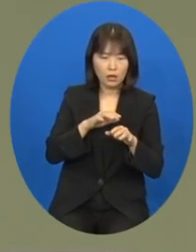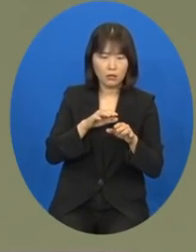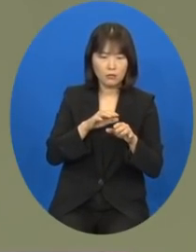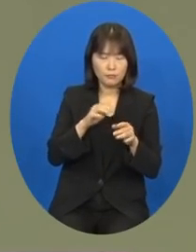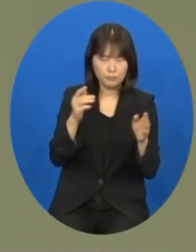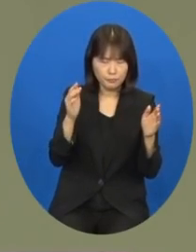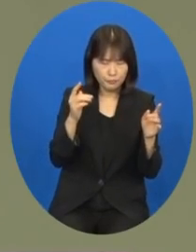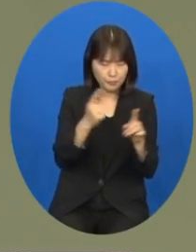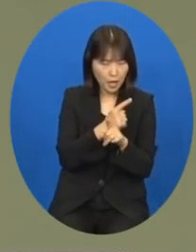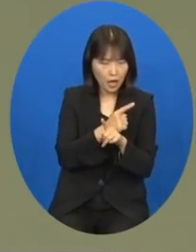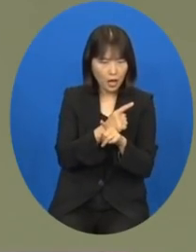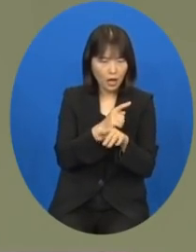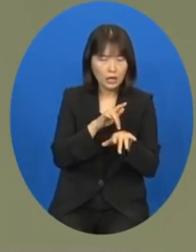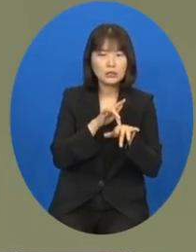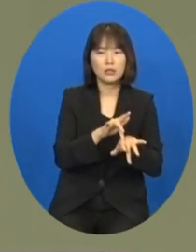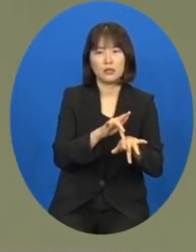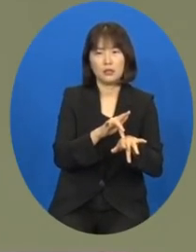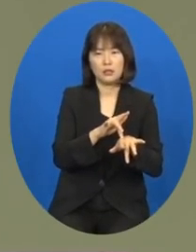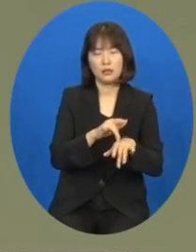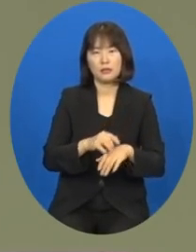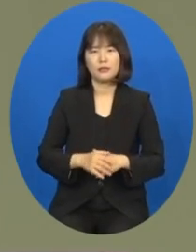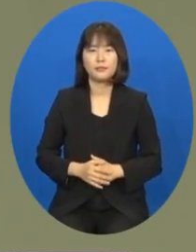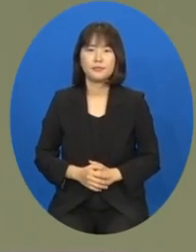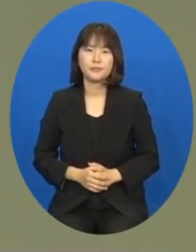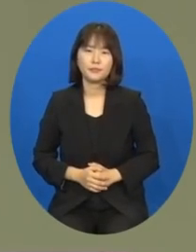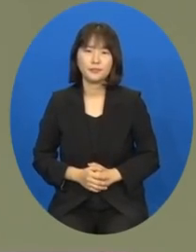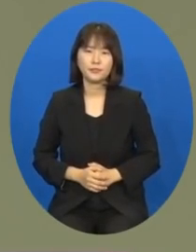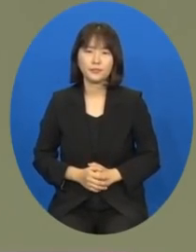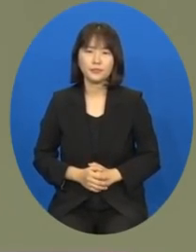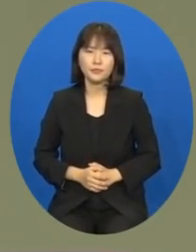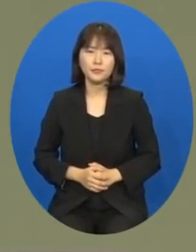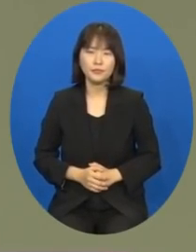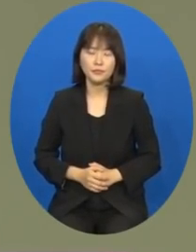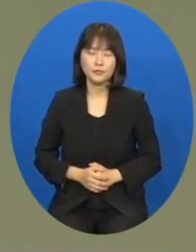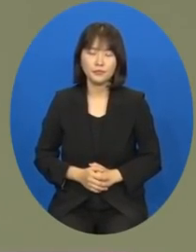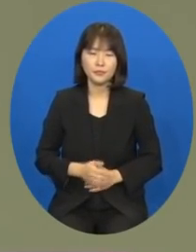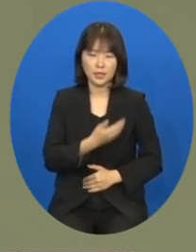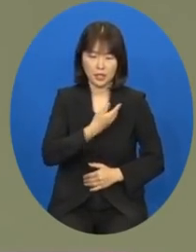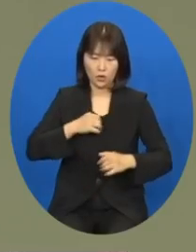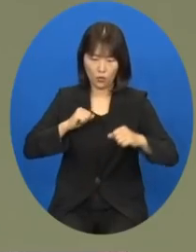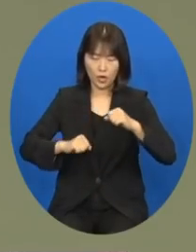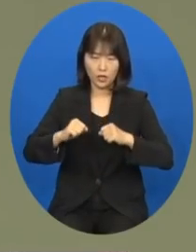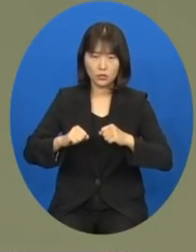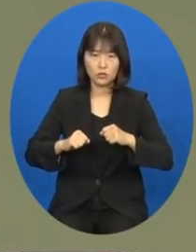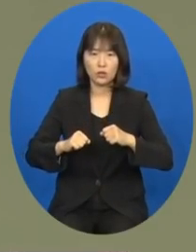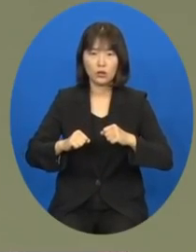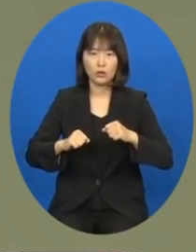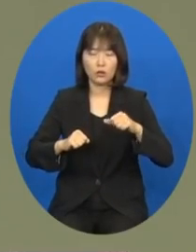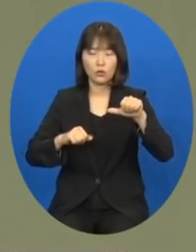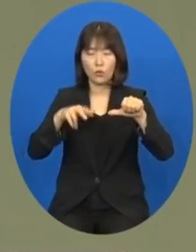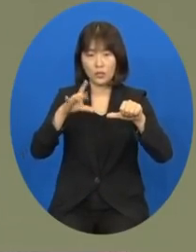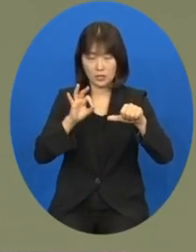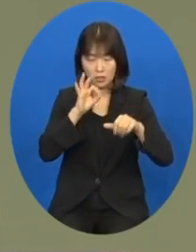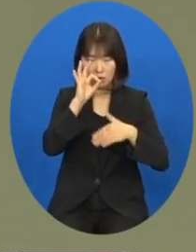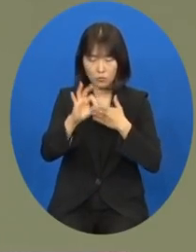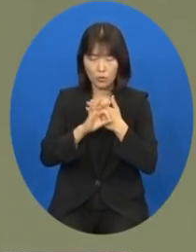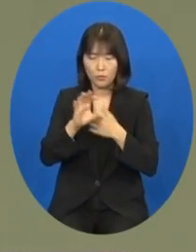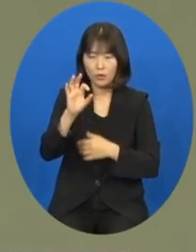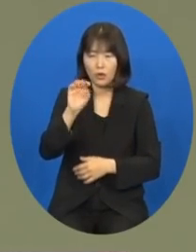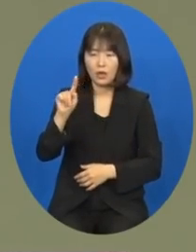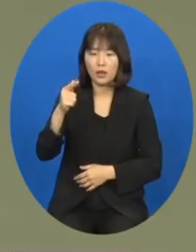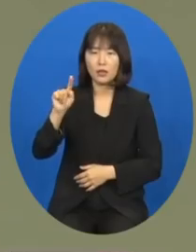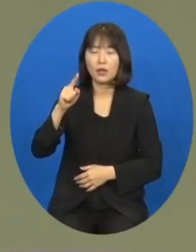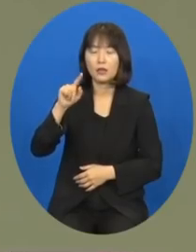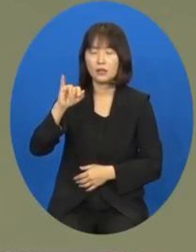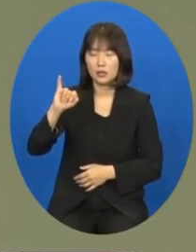사탄 으로 바뀌는 겁니다 사병 정오 장에도 주련 말씀이나 안하니 아 사표를 얼마나 귀한 분들인지